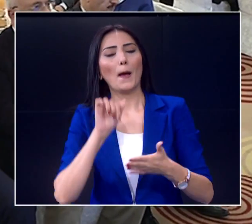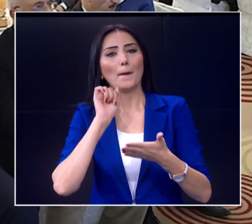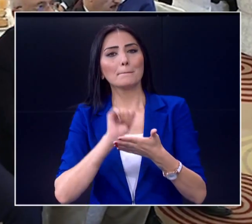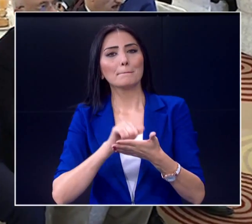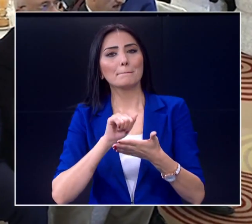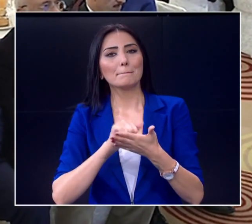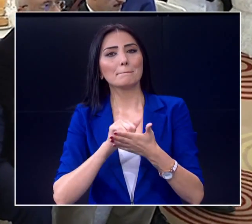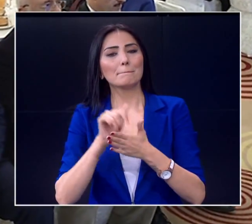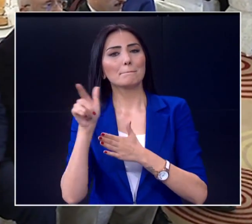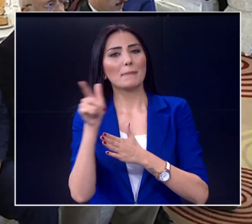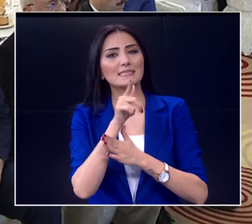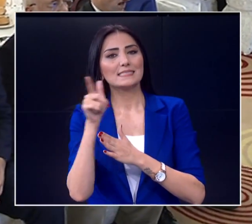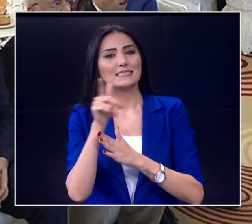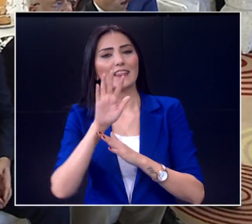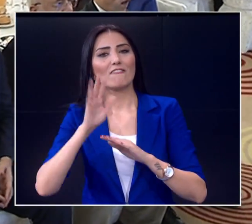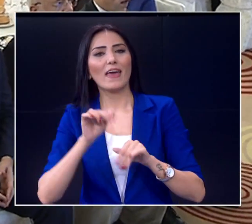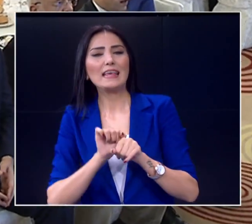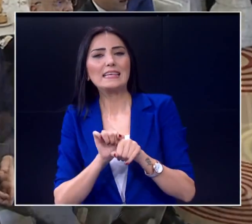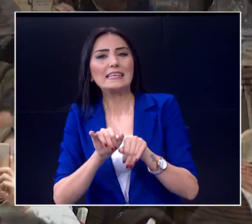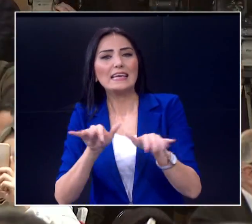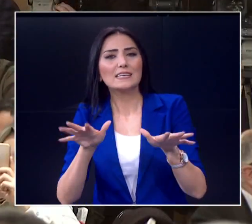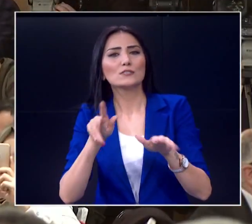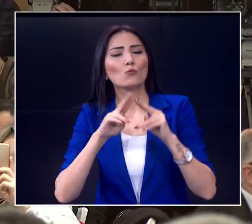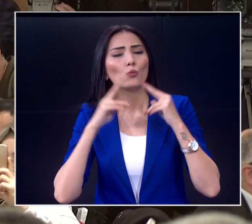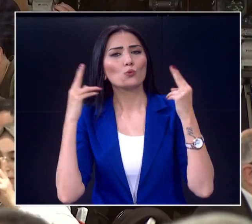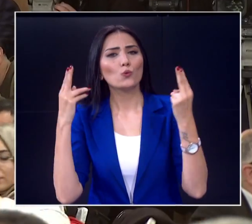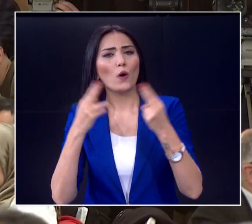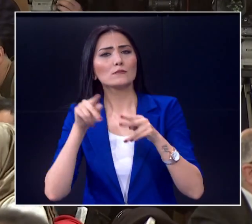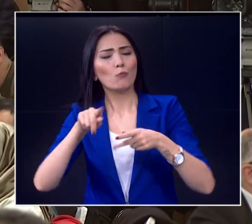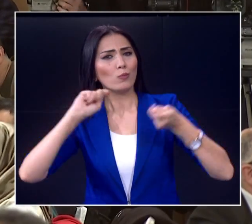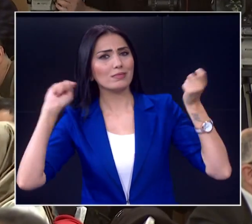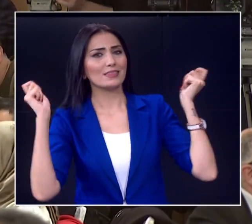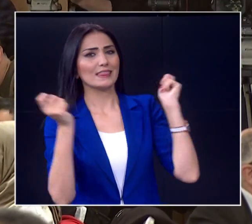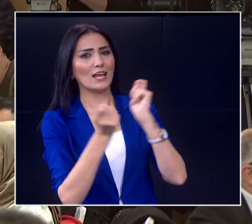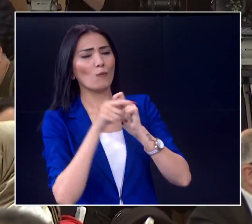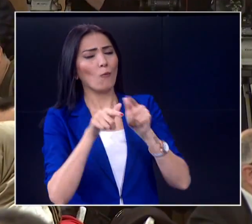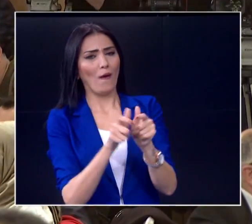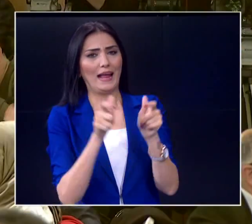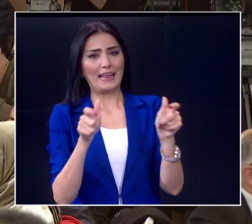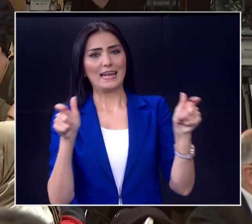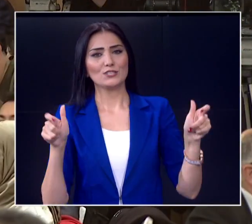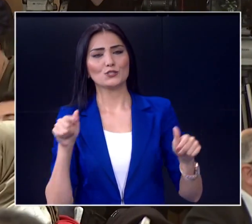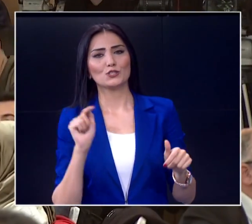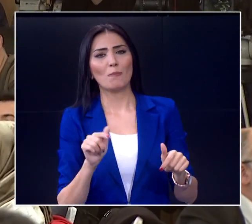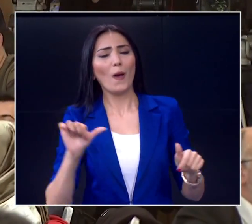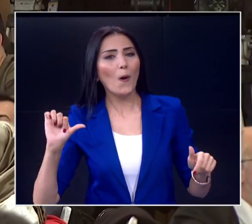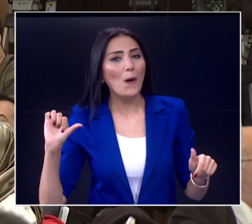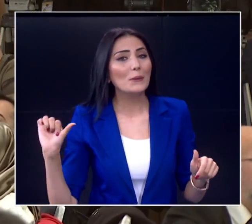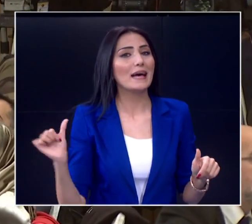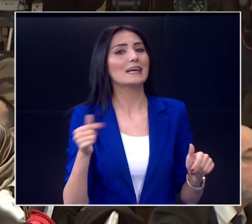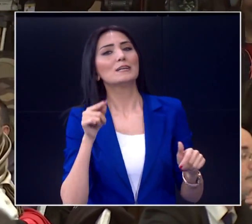basın, medya ve yayın dünyasının da bu değişime, bu gelişmeye